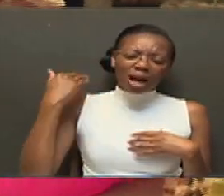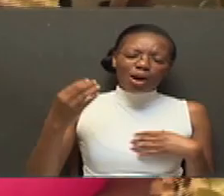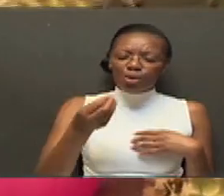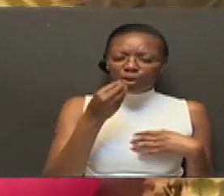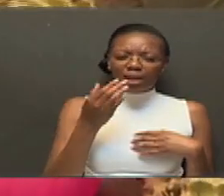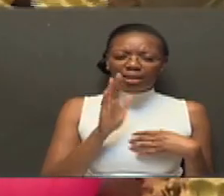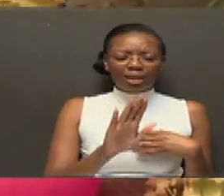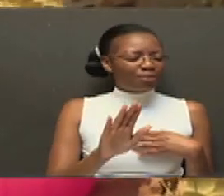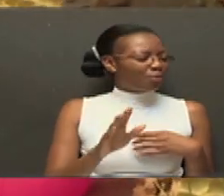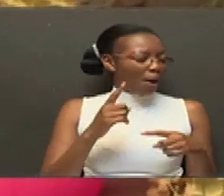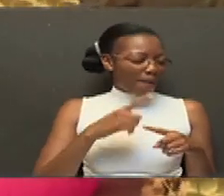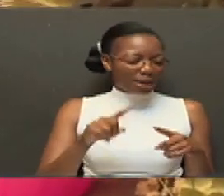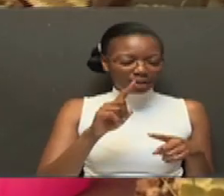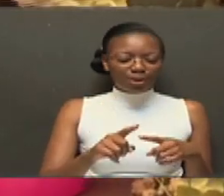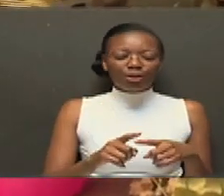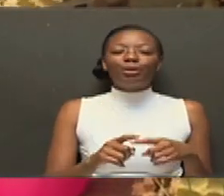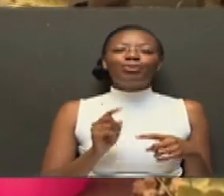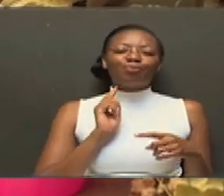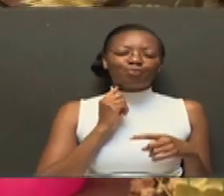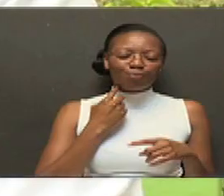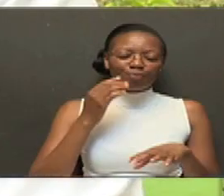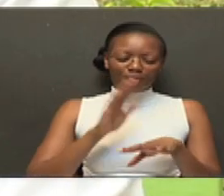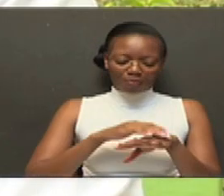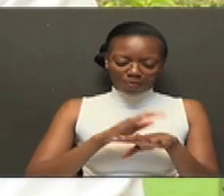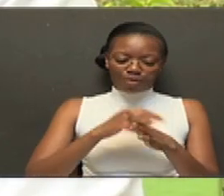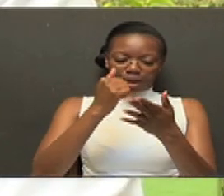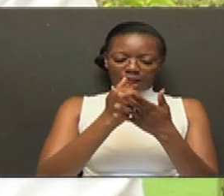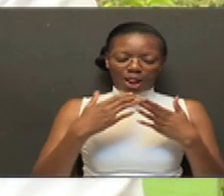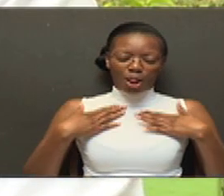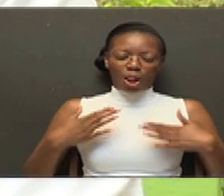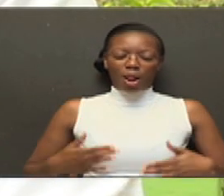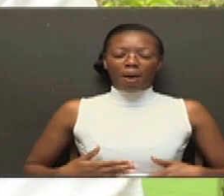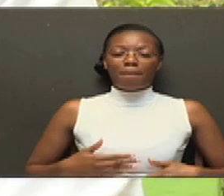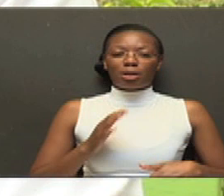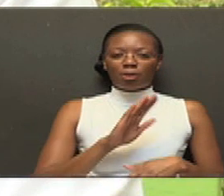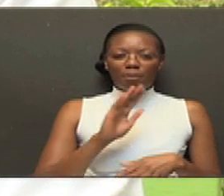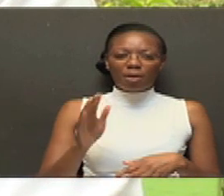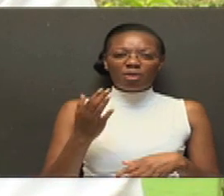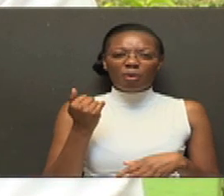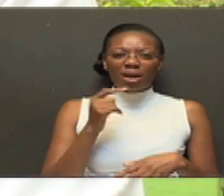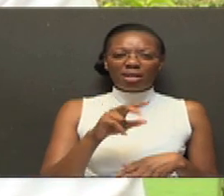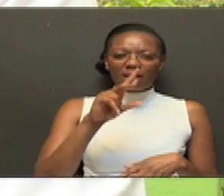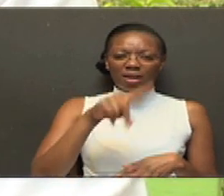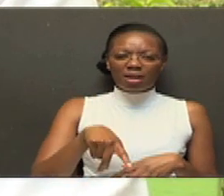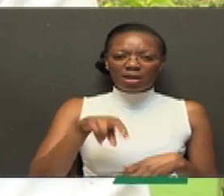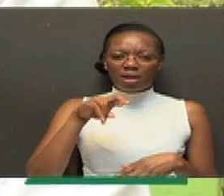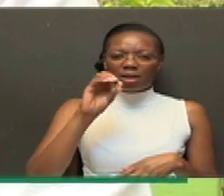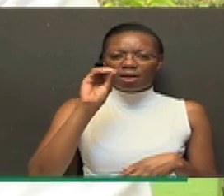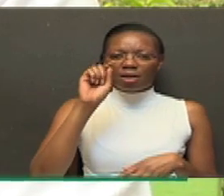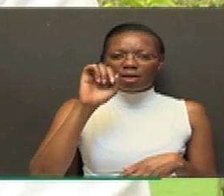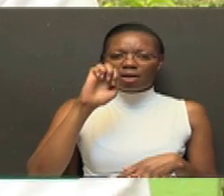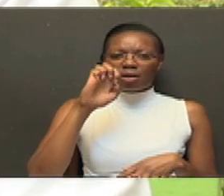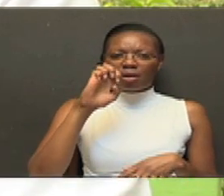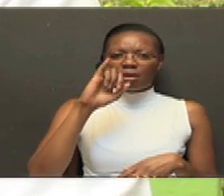kwamba wadudu hawa ni wazuri sana mwilini. Cricket iko na protein levels ziko juu sana,